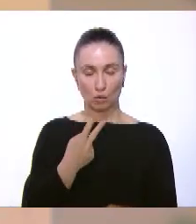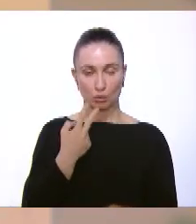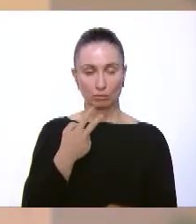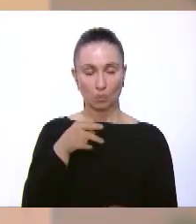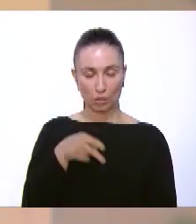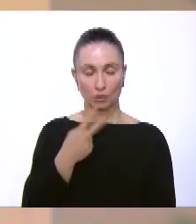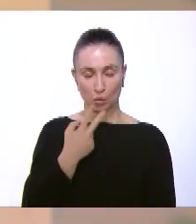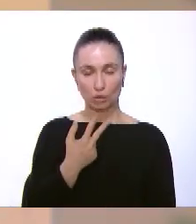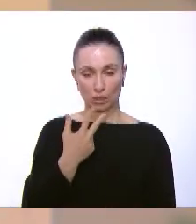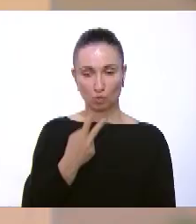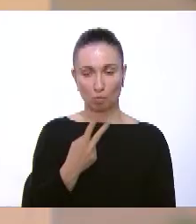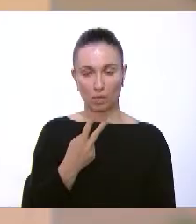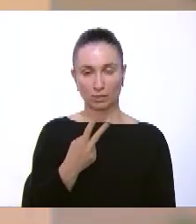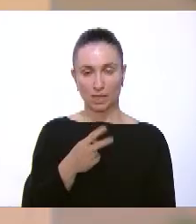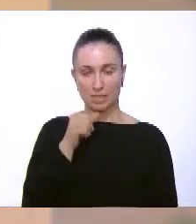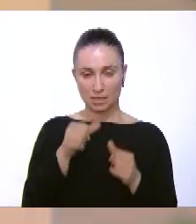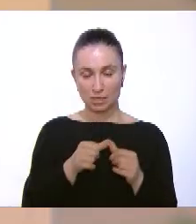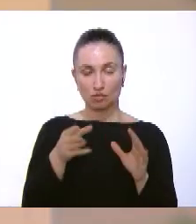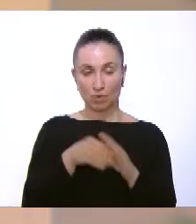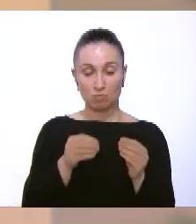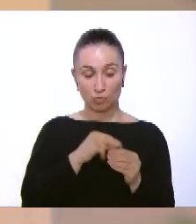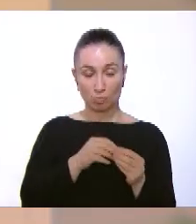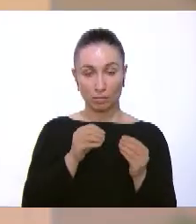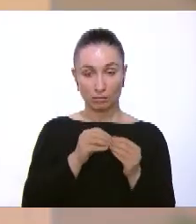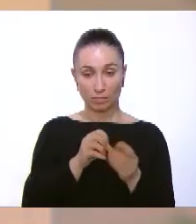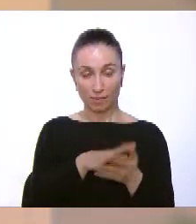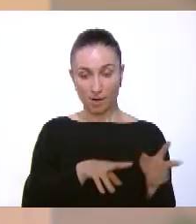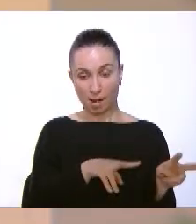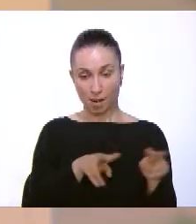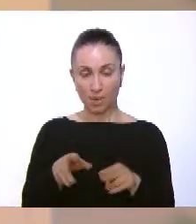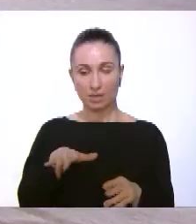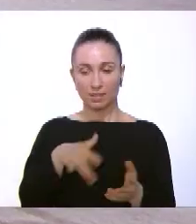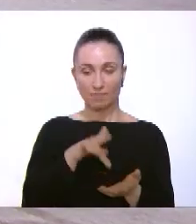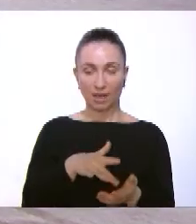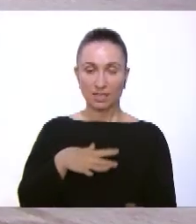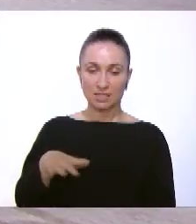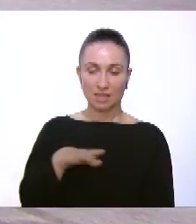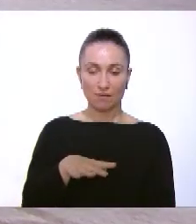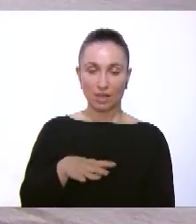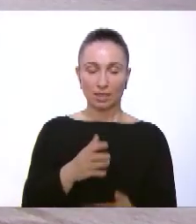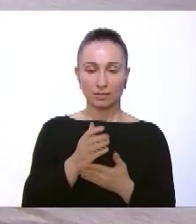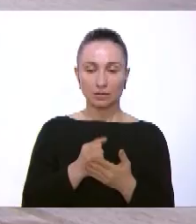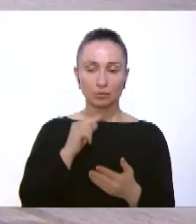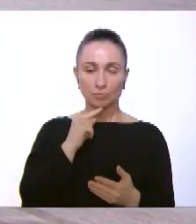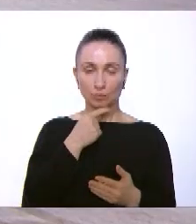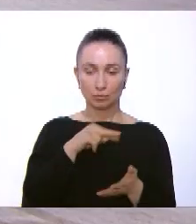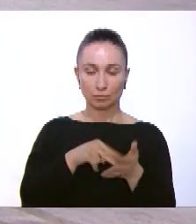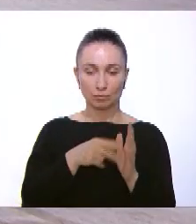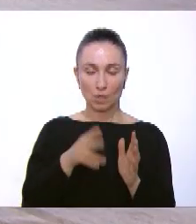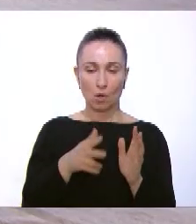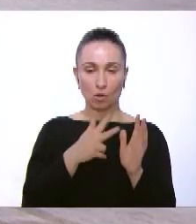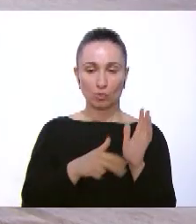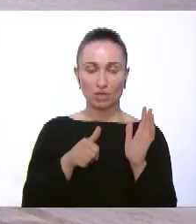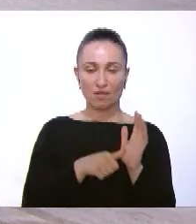ჩვენ ასე გავაგრძელებთ ჩვენ მუშაობას, ქვეყანა მარტო საქართველოს დაზოგავს 86 მილიონ